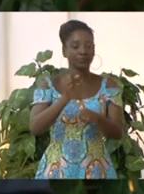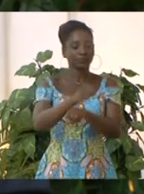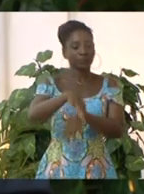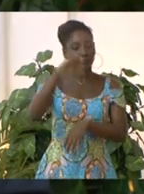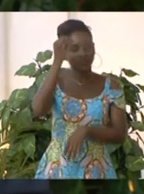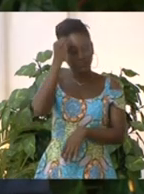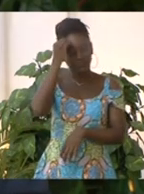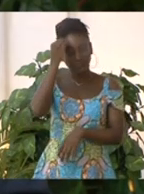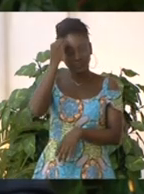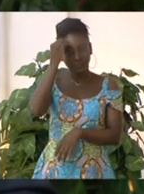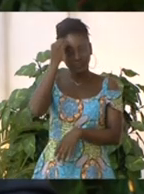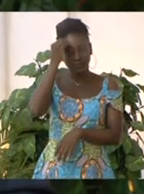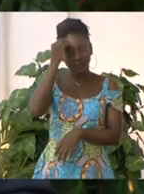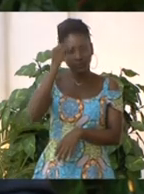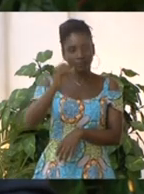Alassane Ouattara,